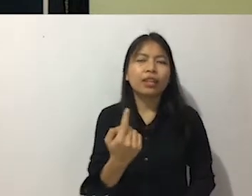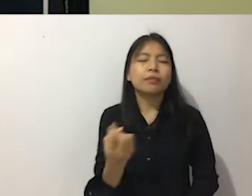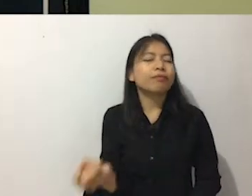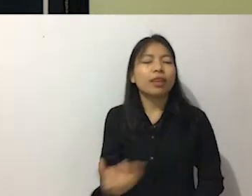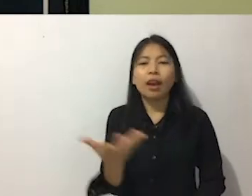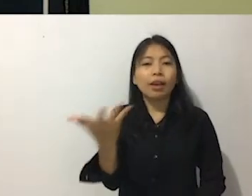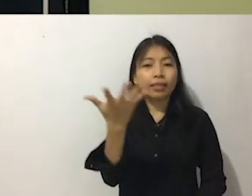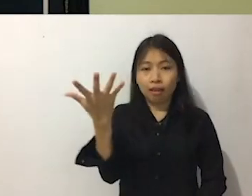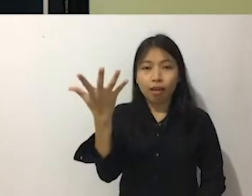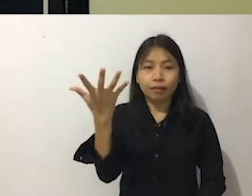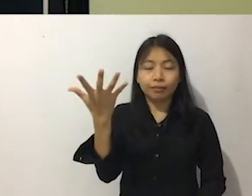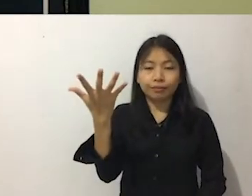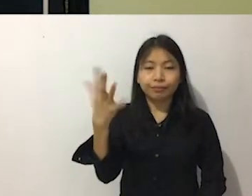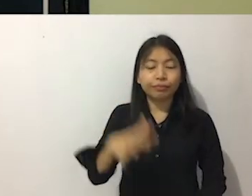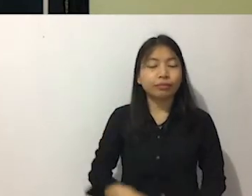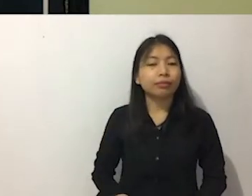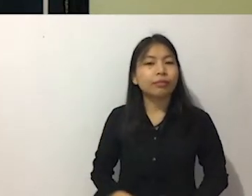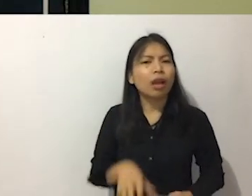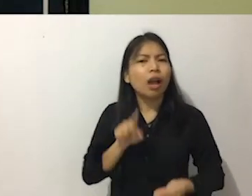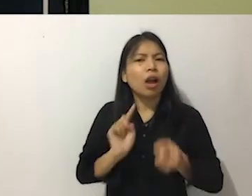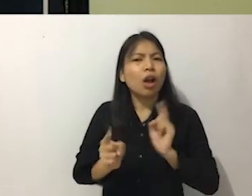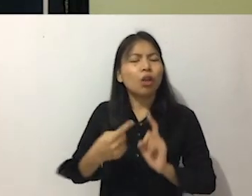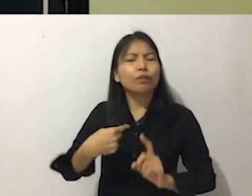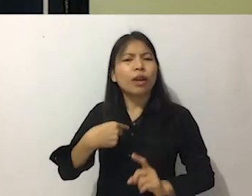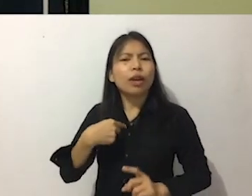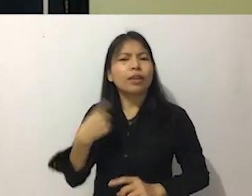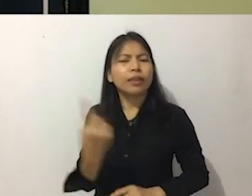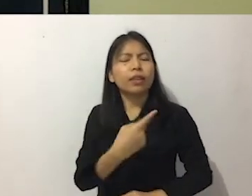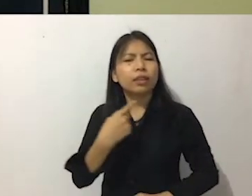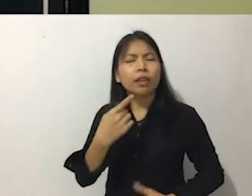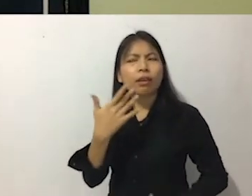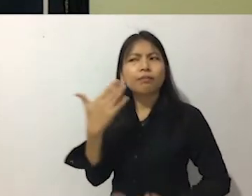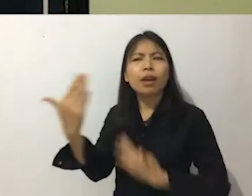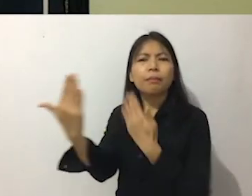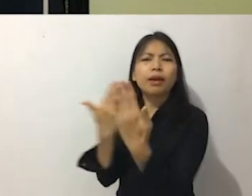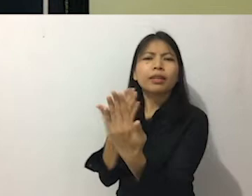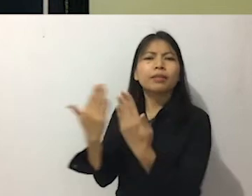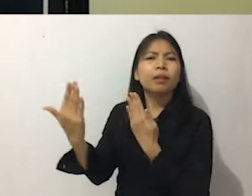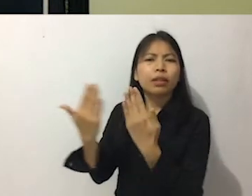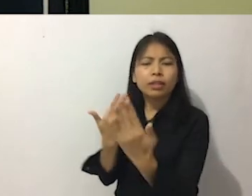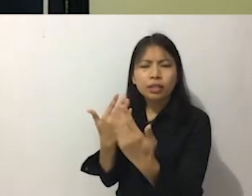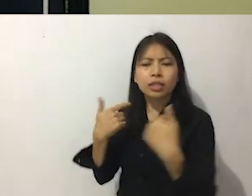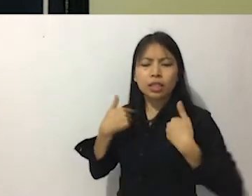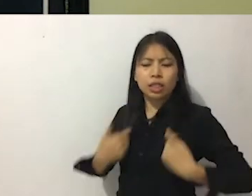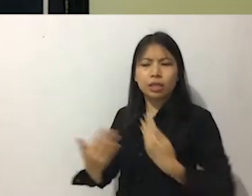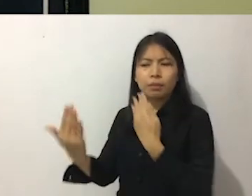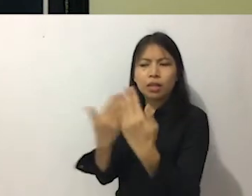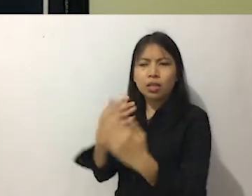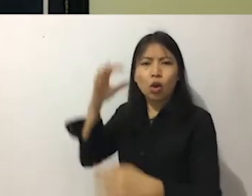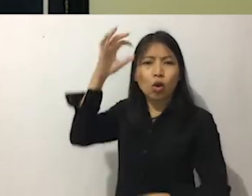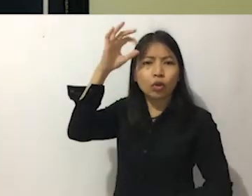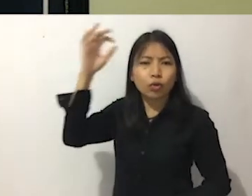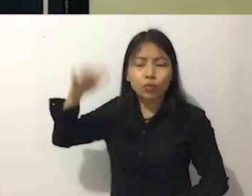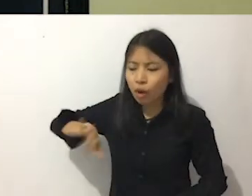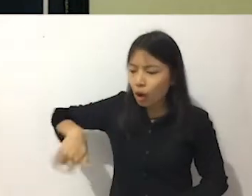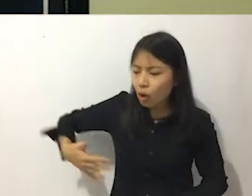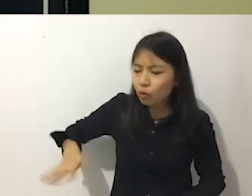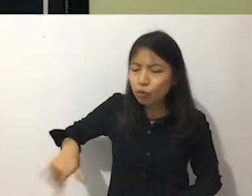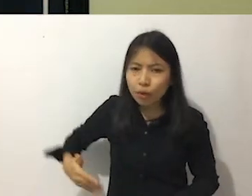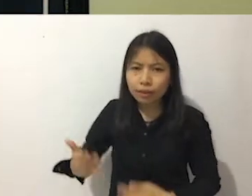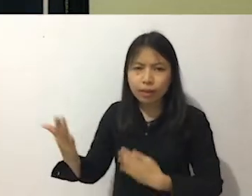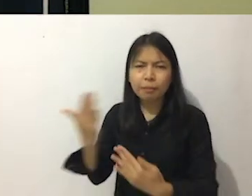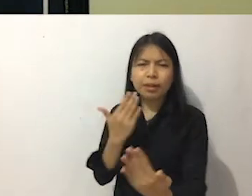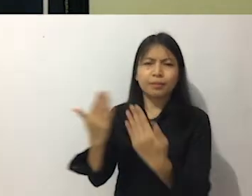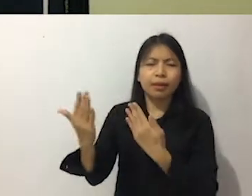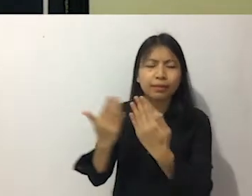suka membanding-bandingkan diri kita, keluarga kita, orang tua kita dengan orang lain, maka